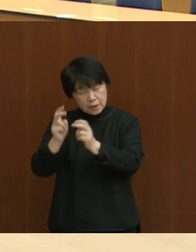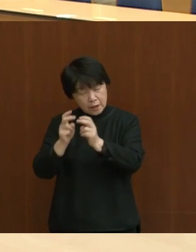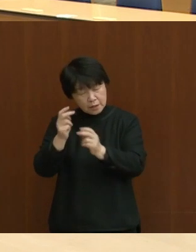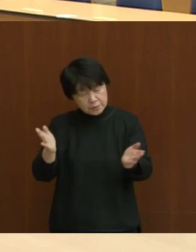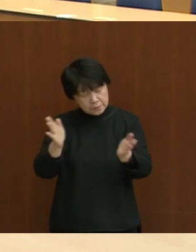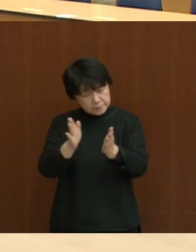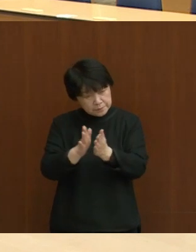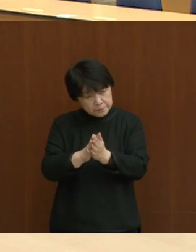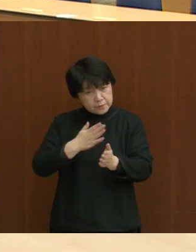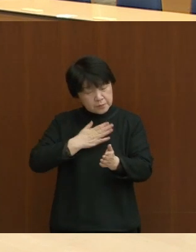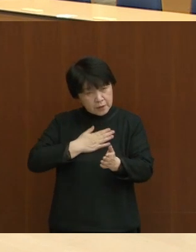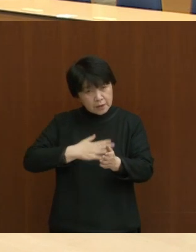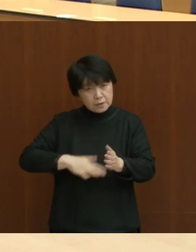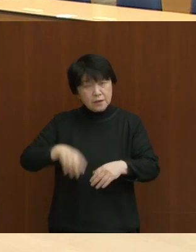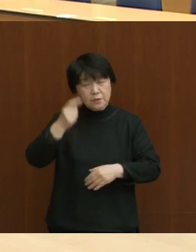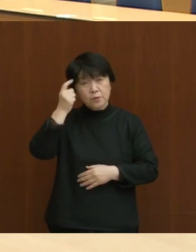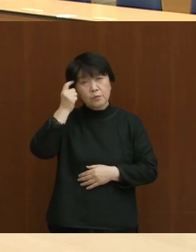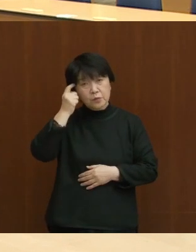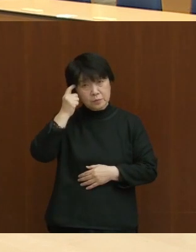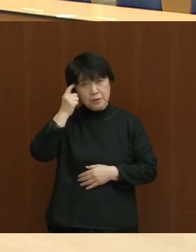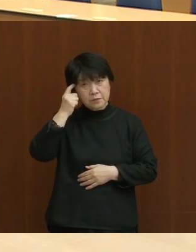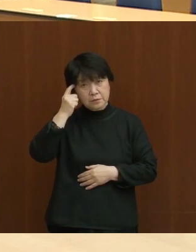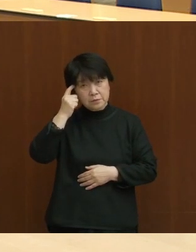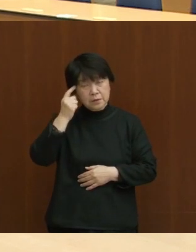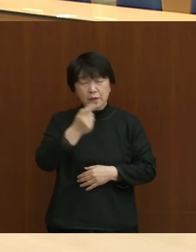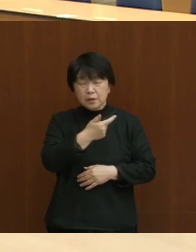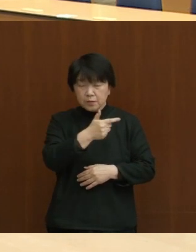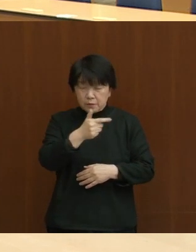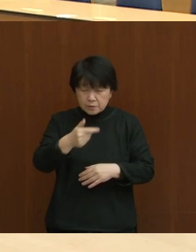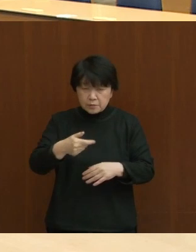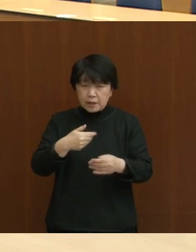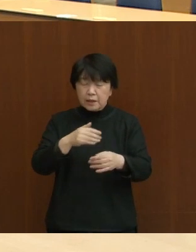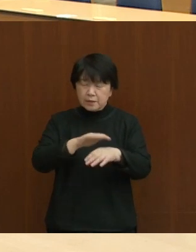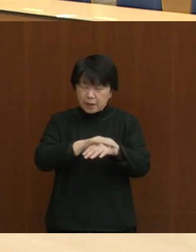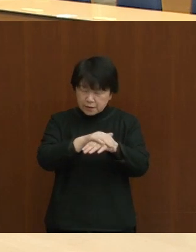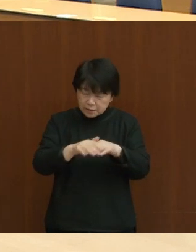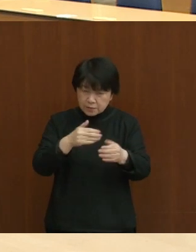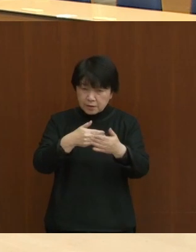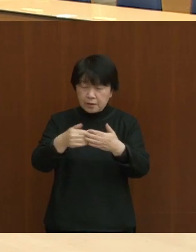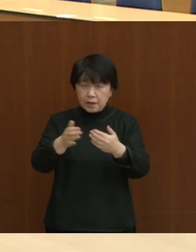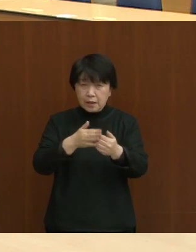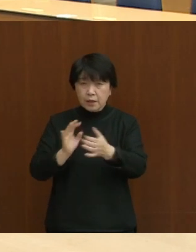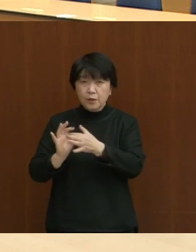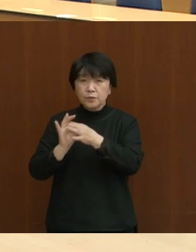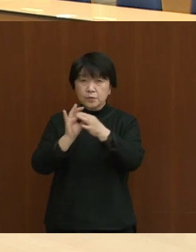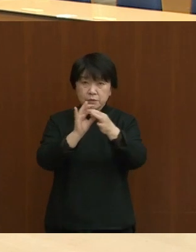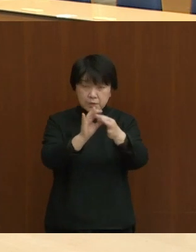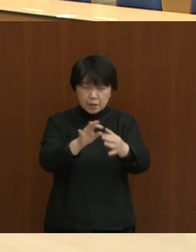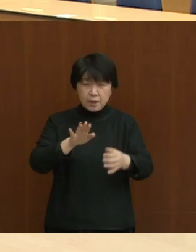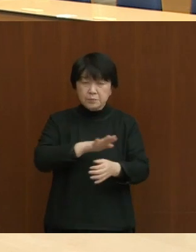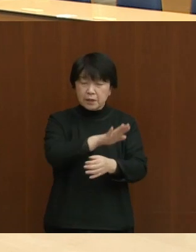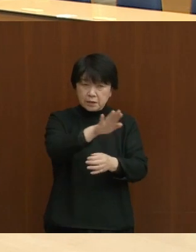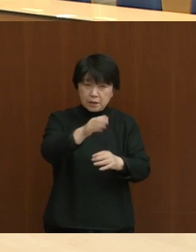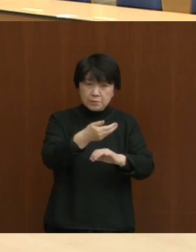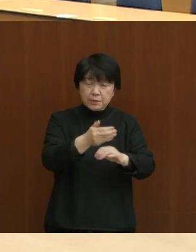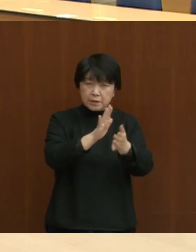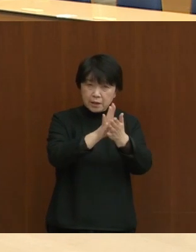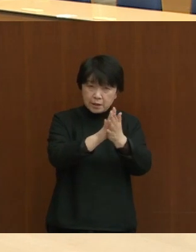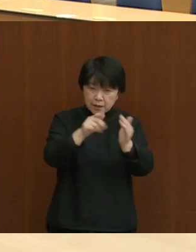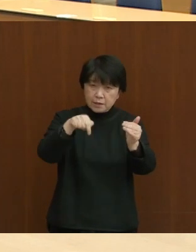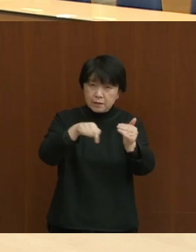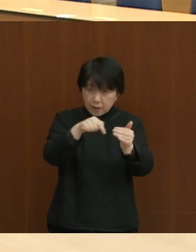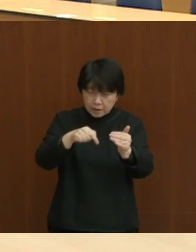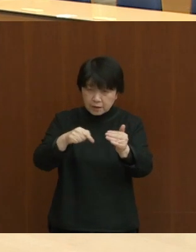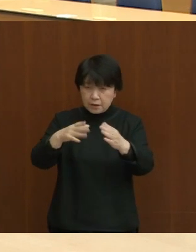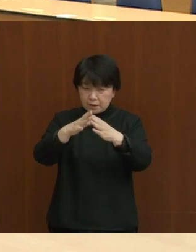います。これらの貴重な経験を踏まえ、皆さんには島根県内をはじめ、国内、